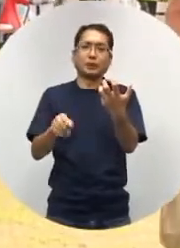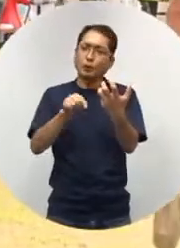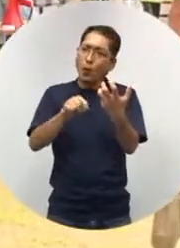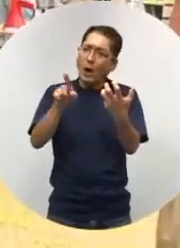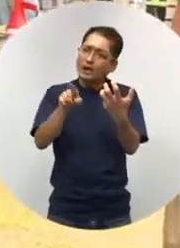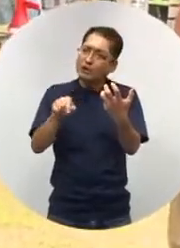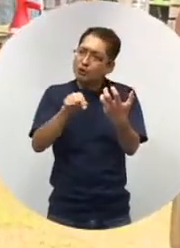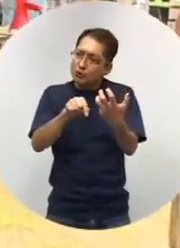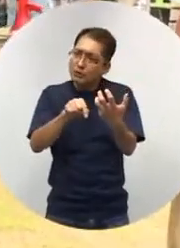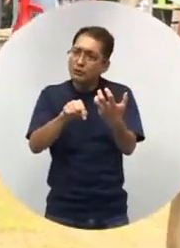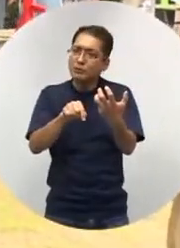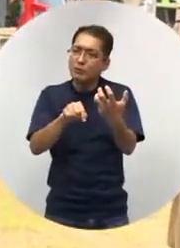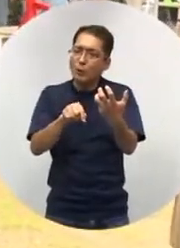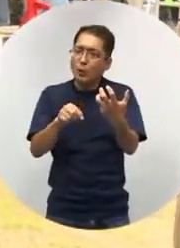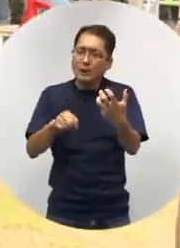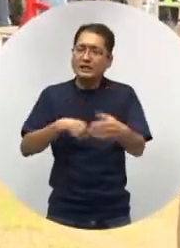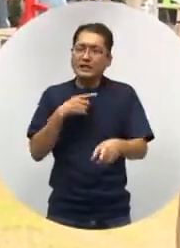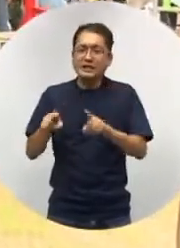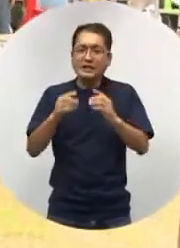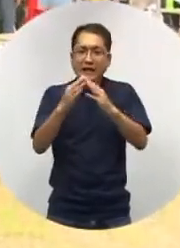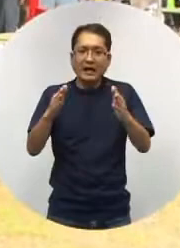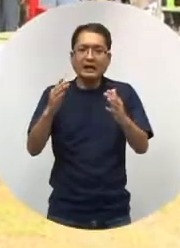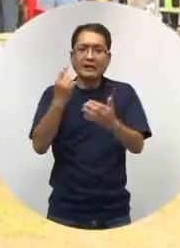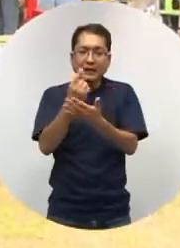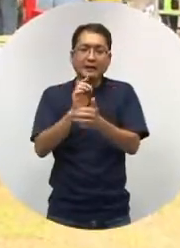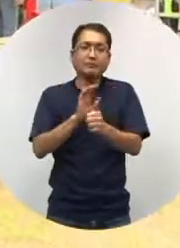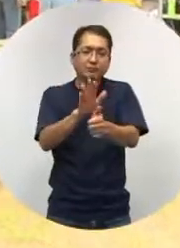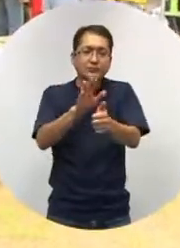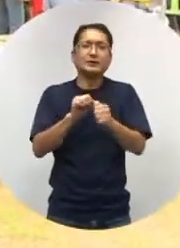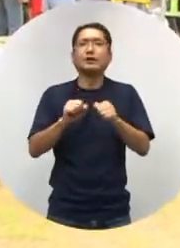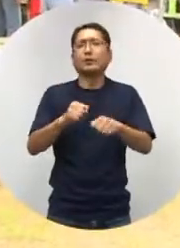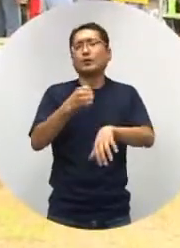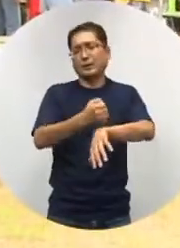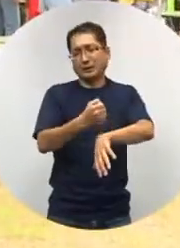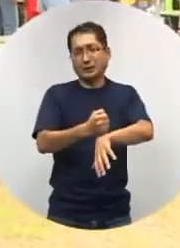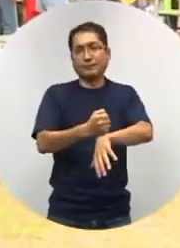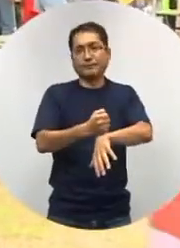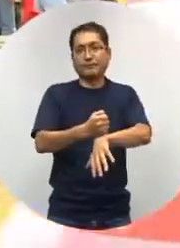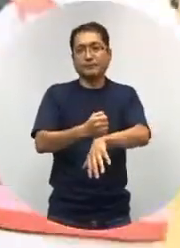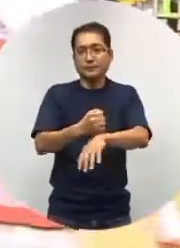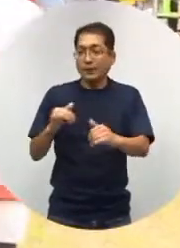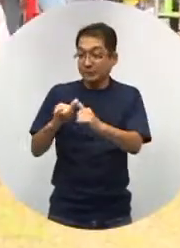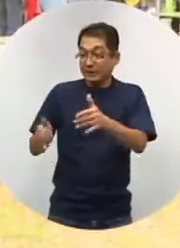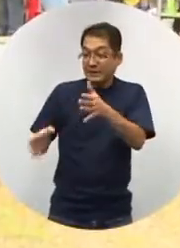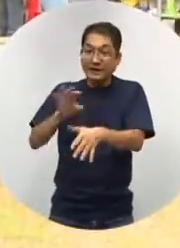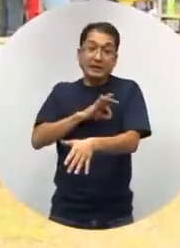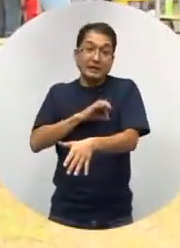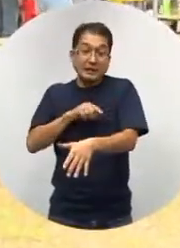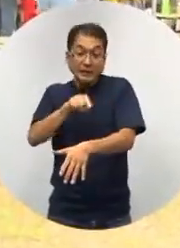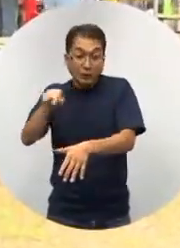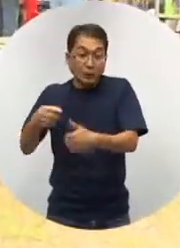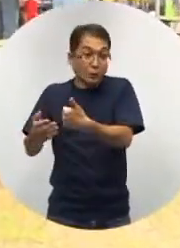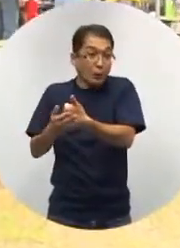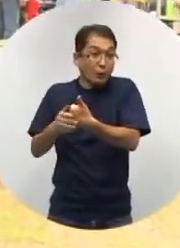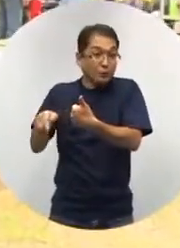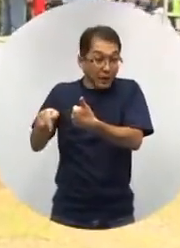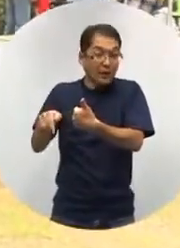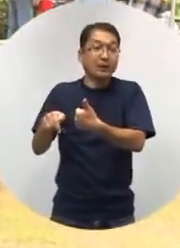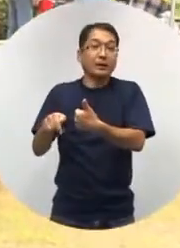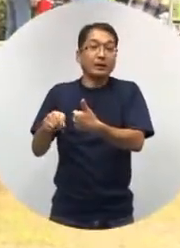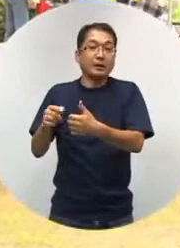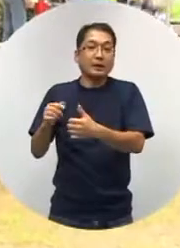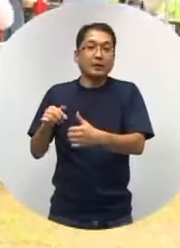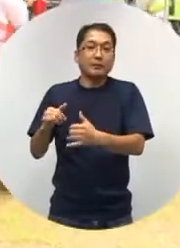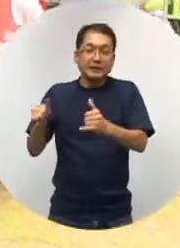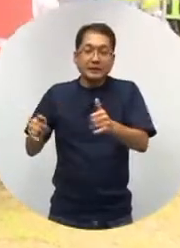方たちをまた自治会だけでやるのも大変だと。で民生委員さんと協力することによって民生委